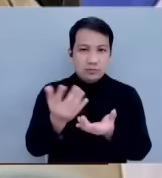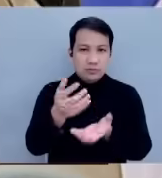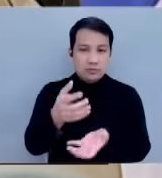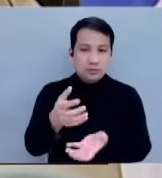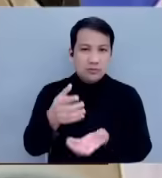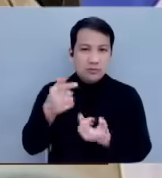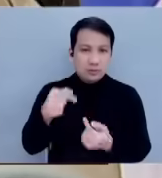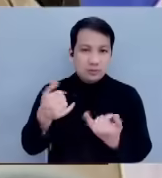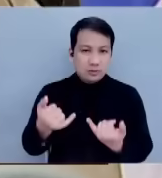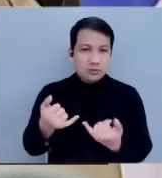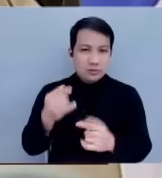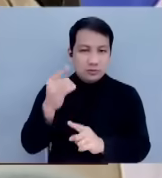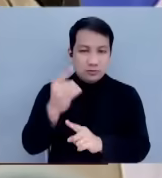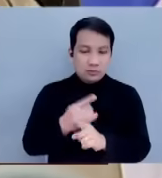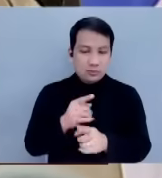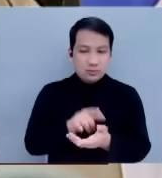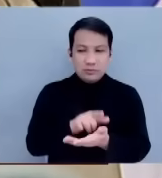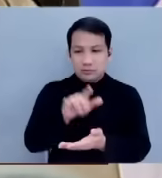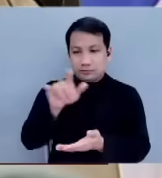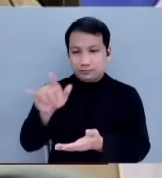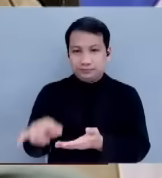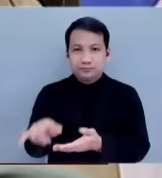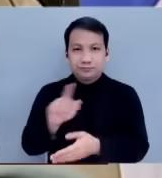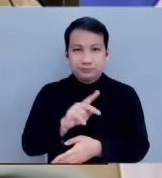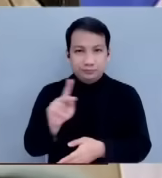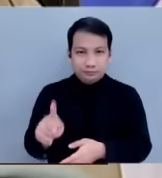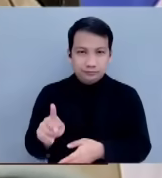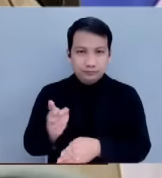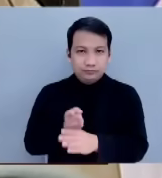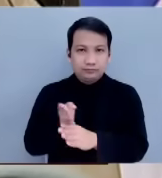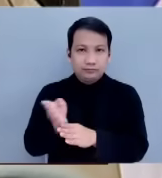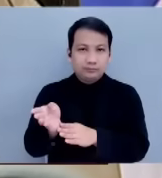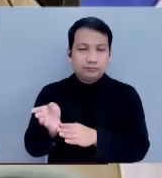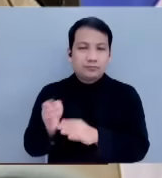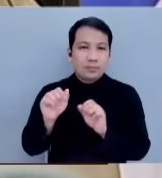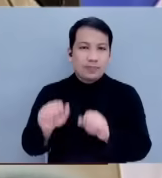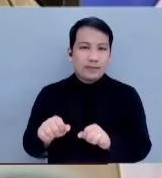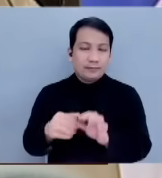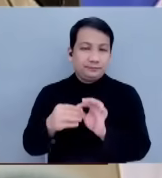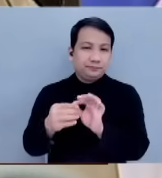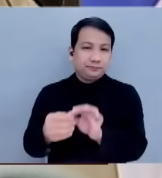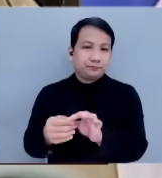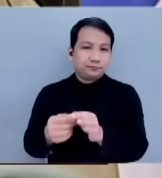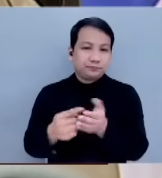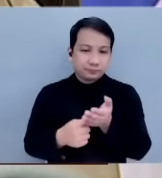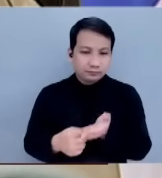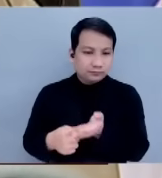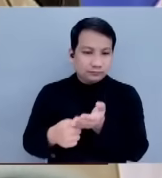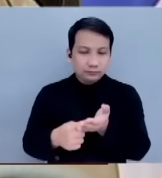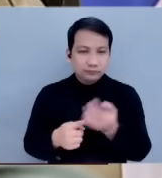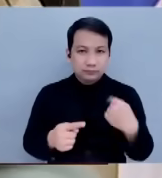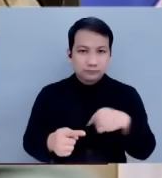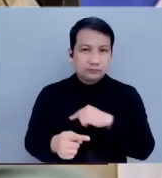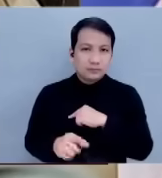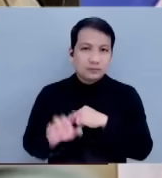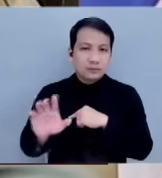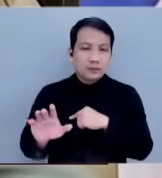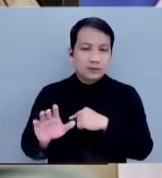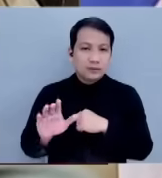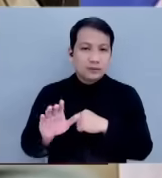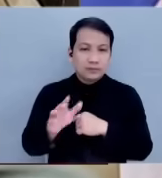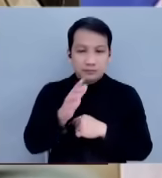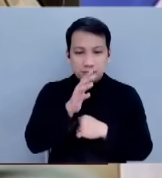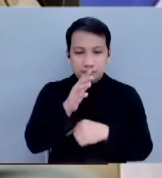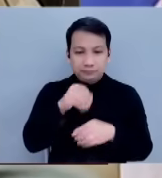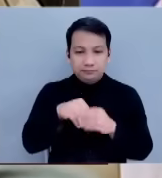December, diretso po siya ng San Fernando. Yun po yung napag-usapan namin ng biyanan ko na sa